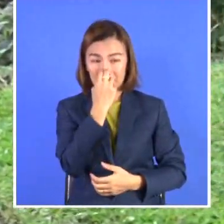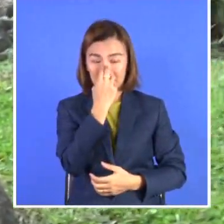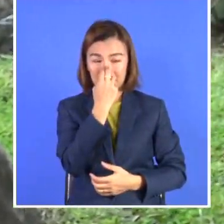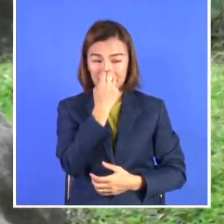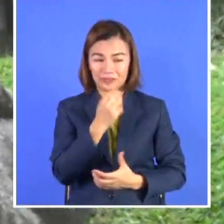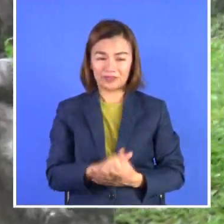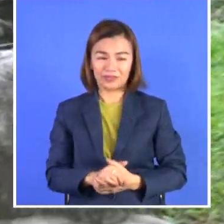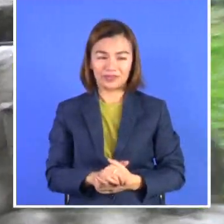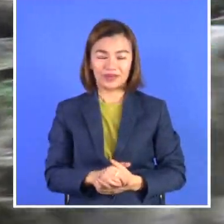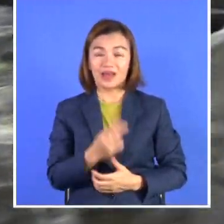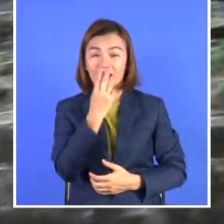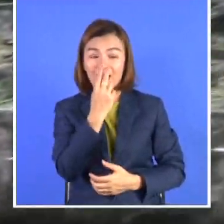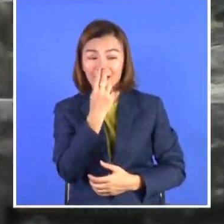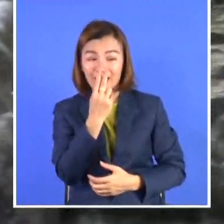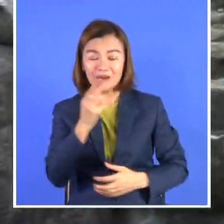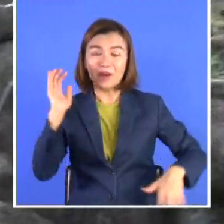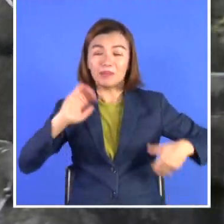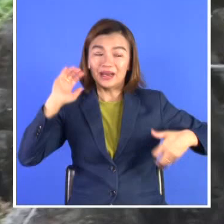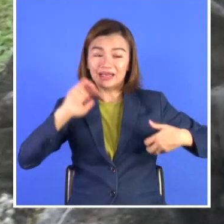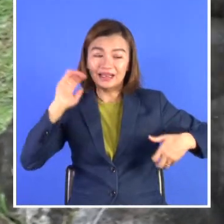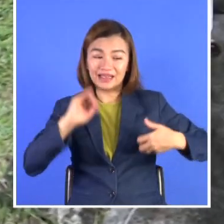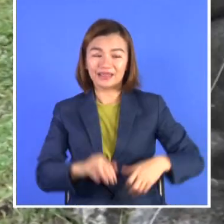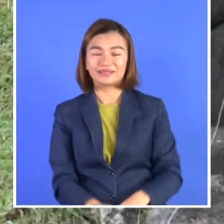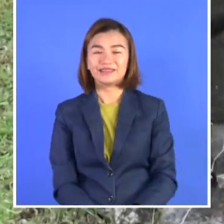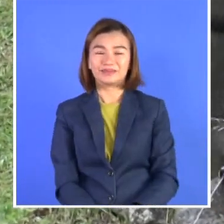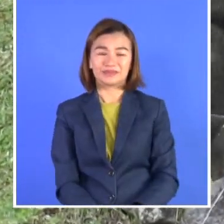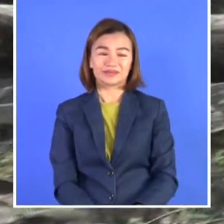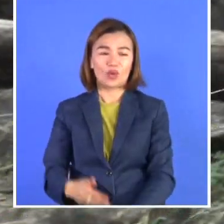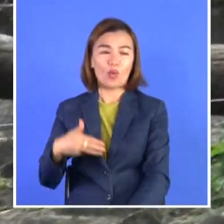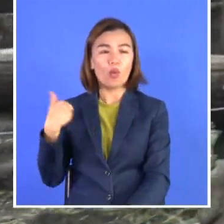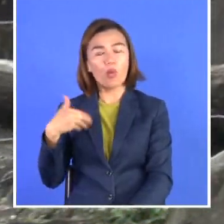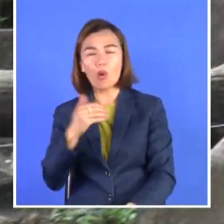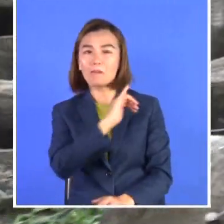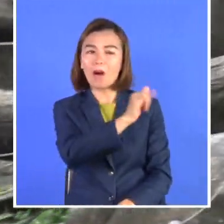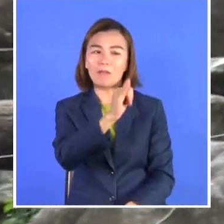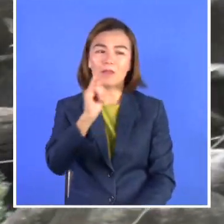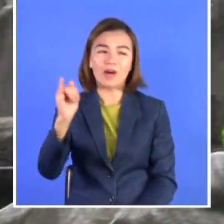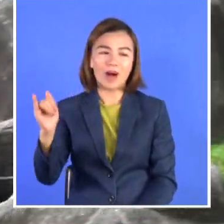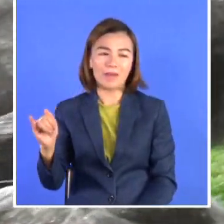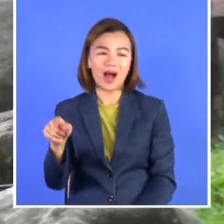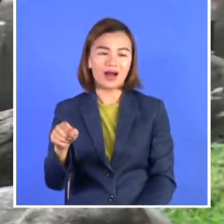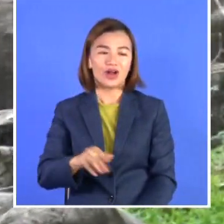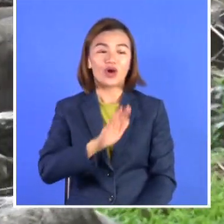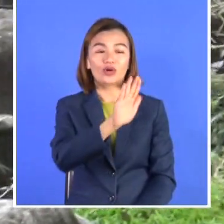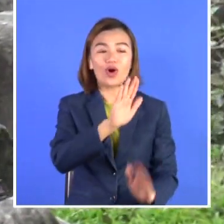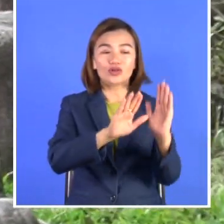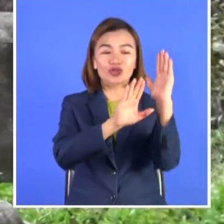าโอ้หน้าโอ้โห เป็นคึกจังเลย ชิมแปนซีประจำสวนสัตว์สงขลาค่ะ